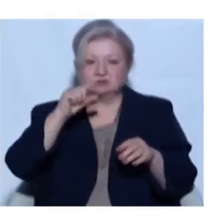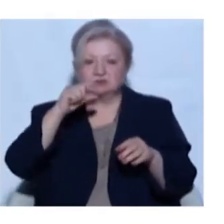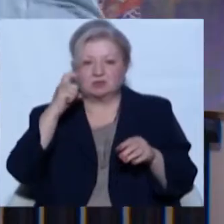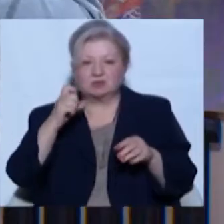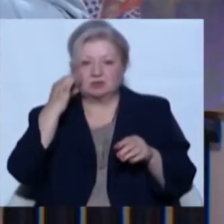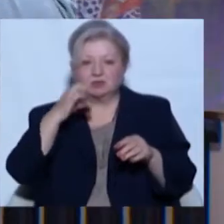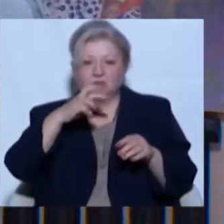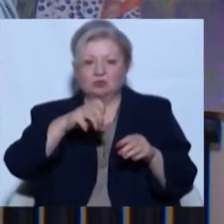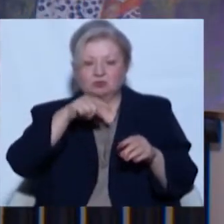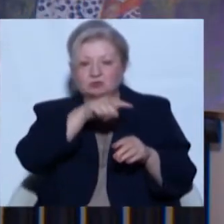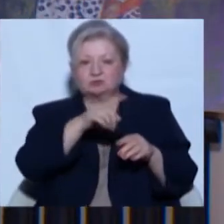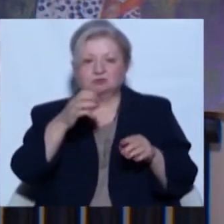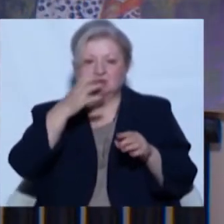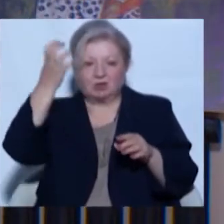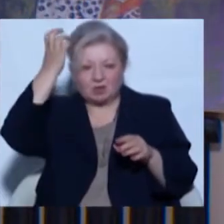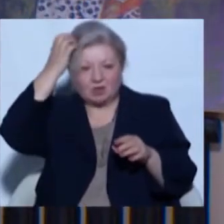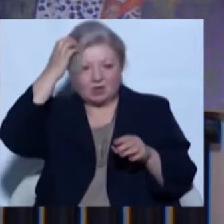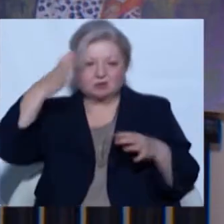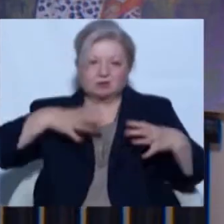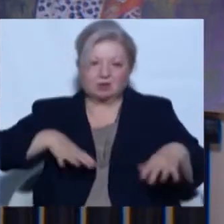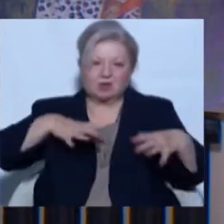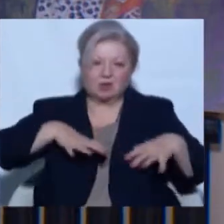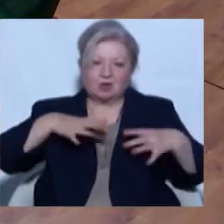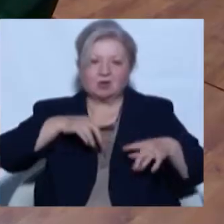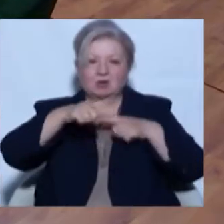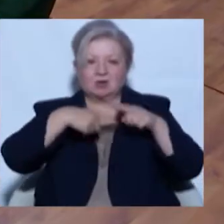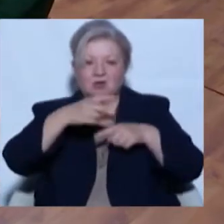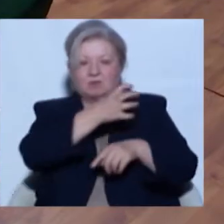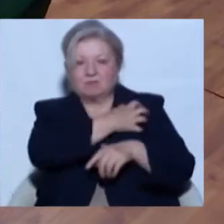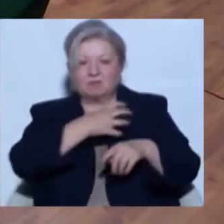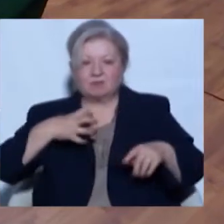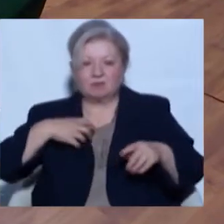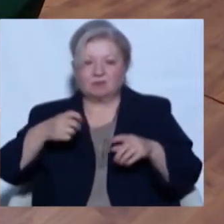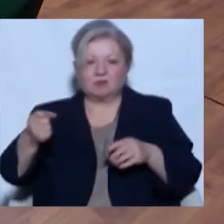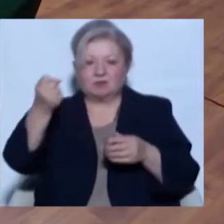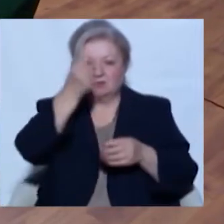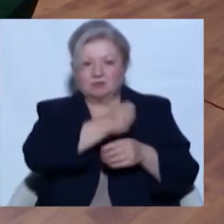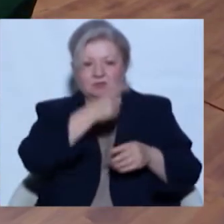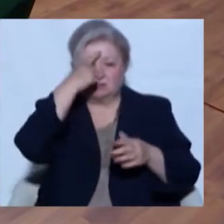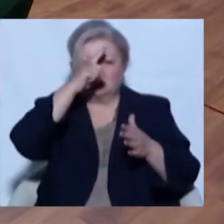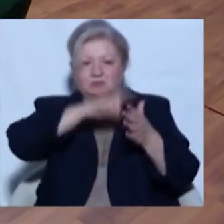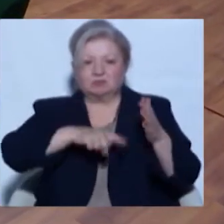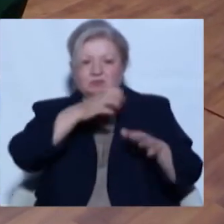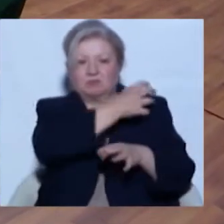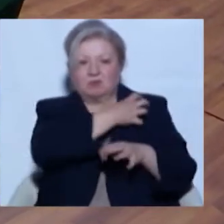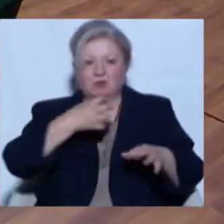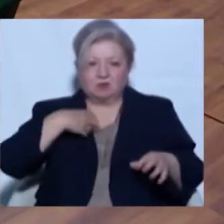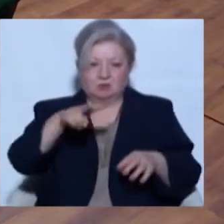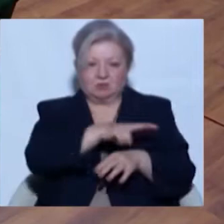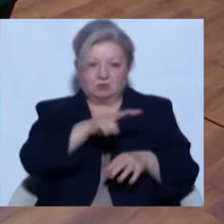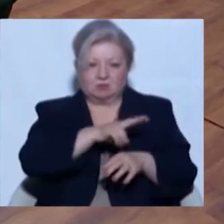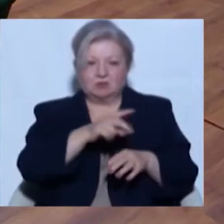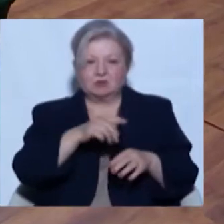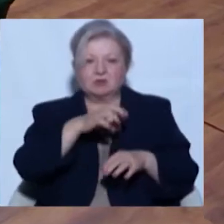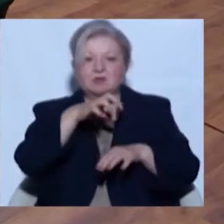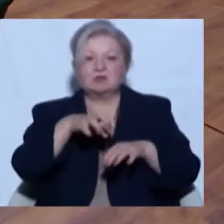1744 წელს ქართლისა და კახეთის სამეფო ტახტს დაუბრუნებს და მეფეებად აღიარებს. ერეკლე მეორისა და თეიმურაზ